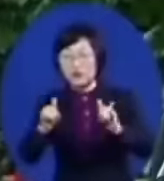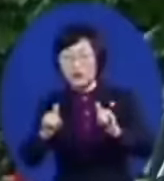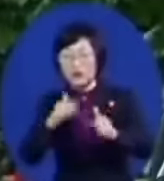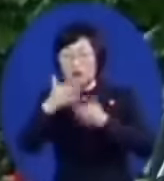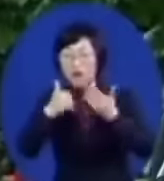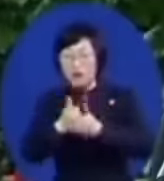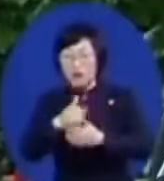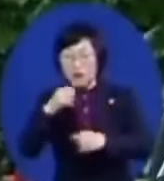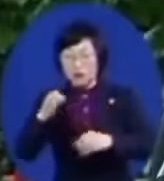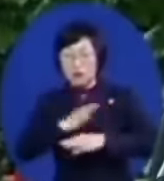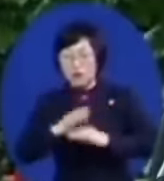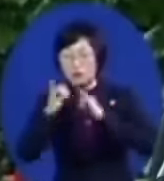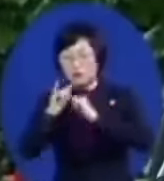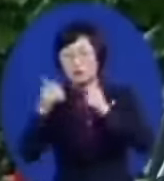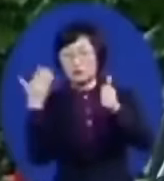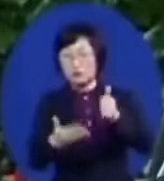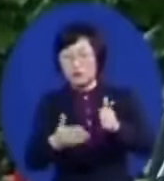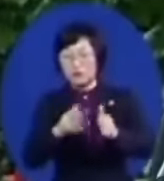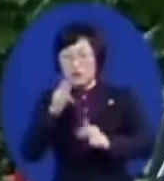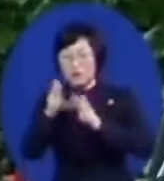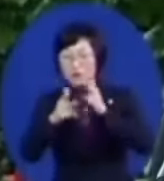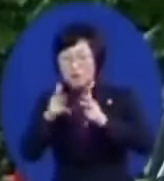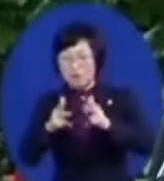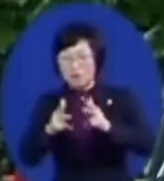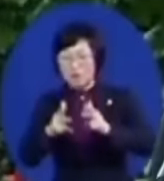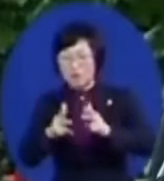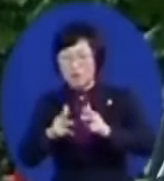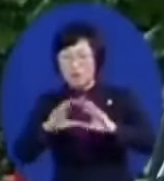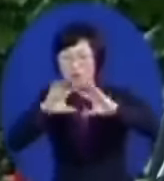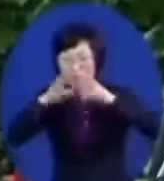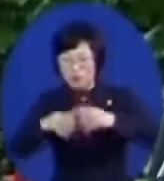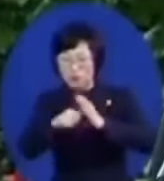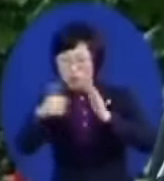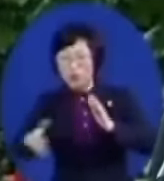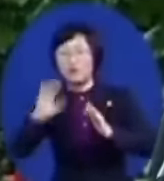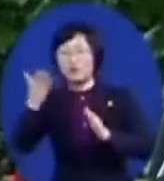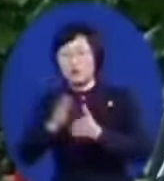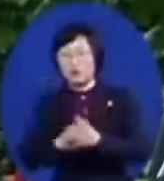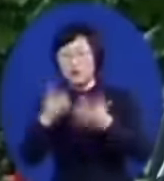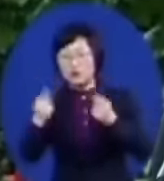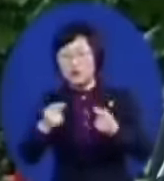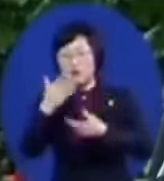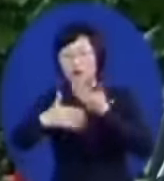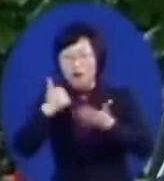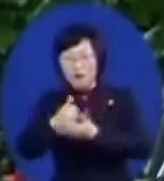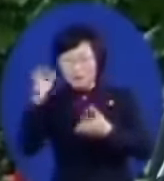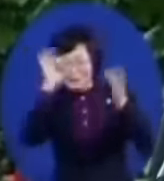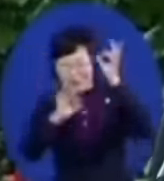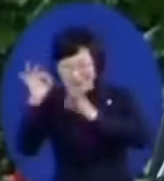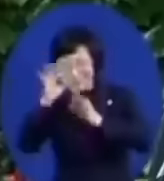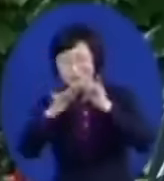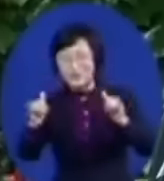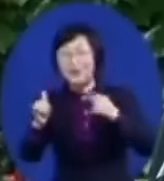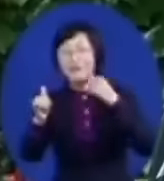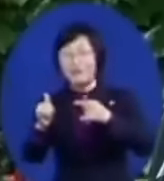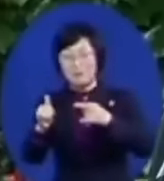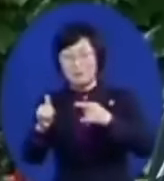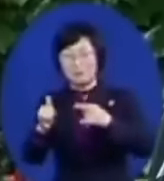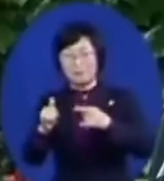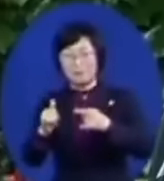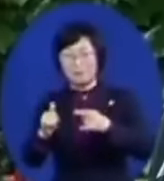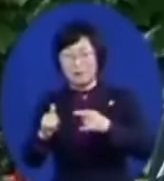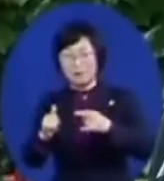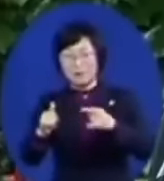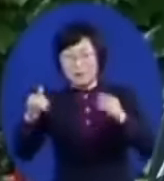주셔서 세계적인 기업가로 만들어주신 것입니다. 이처럼 하나님은 자기를 간절히 찾는 자들에게